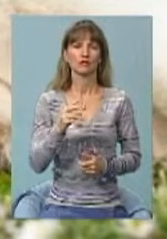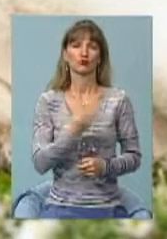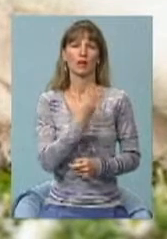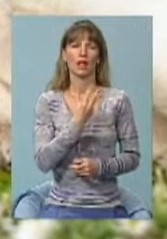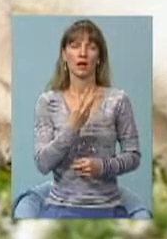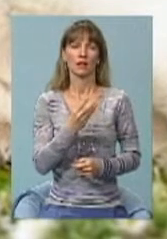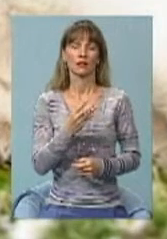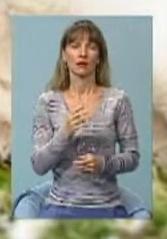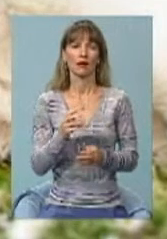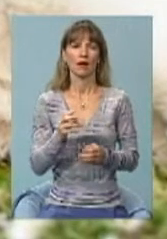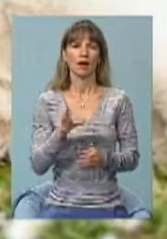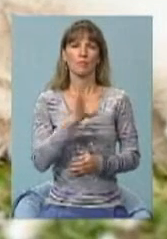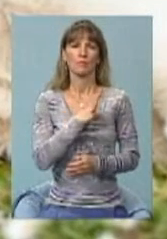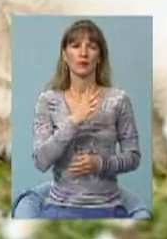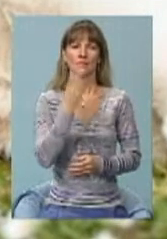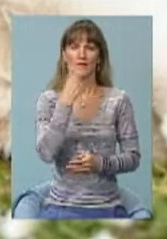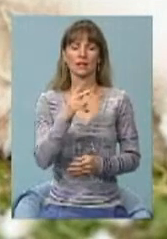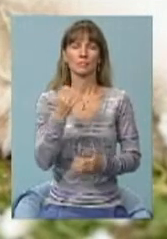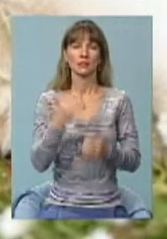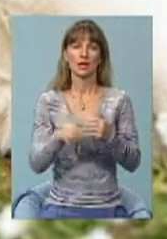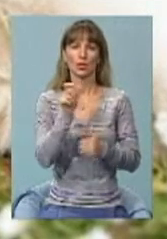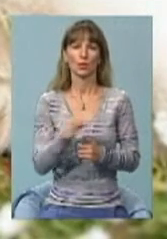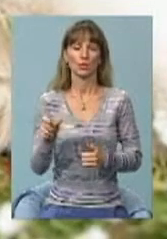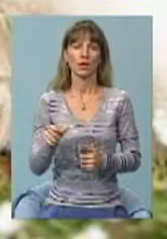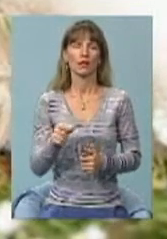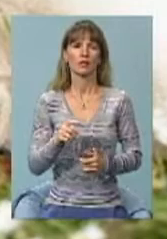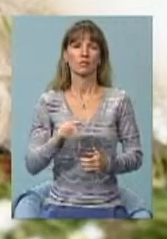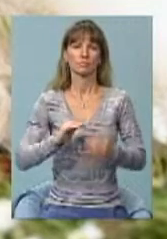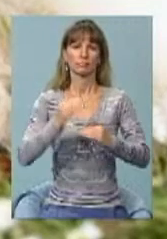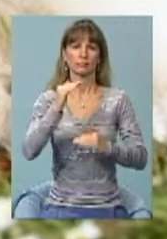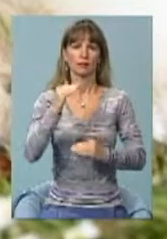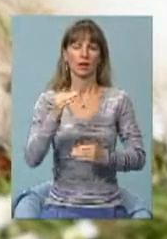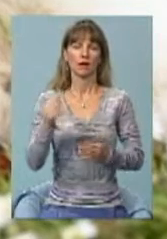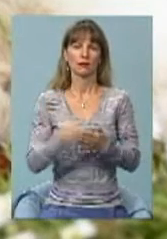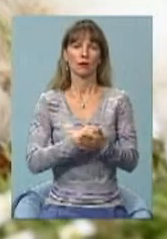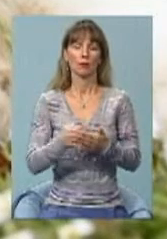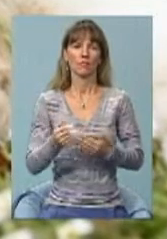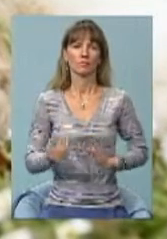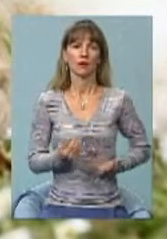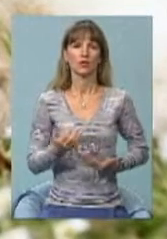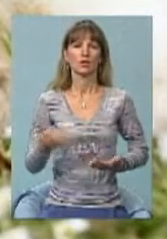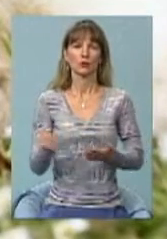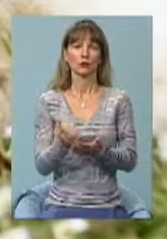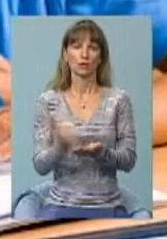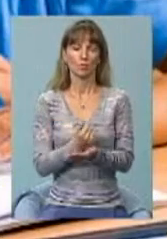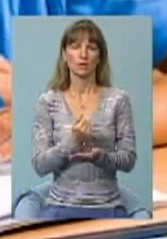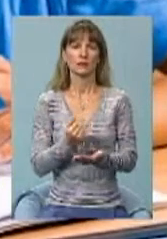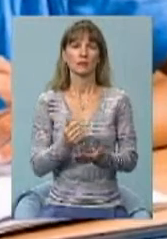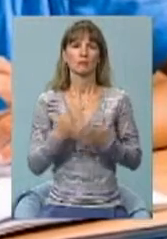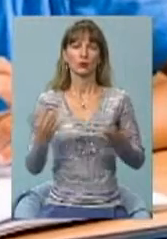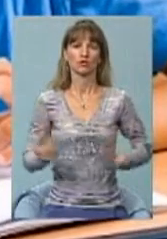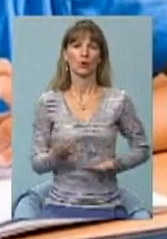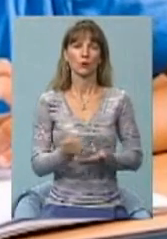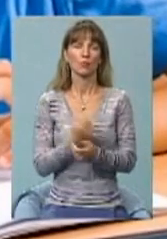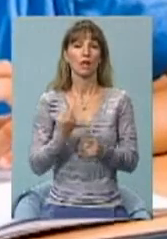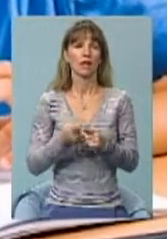виділитися будь-якими шляхами, прорватися вгору по службових сходах, дозволяє досягти більшого життєвого успіху, ніж смиренність. Але це